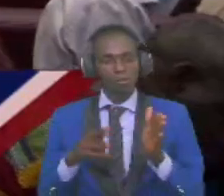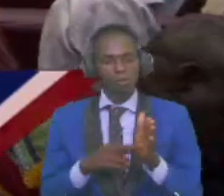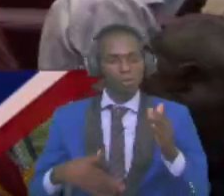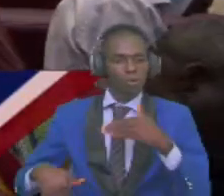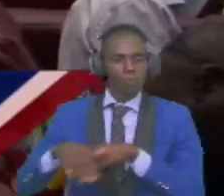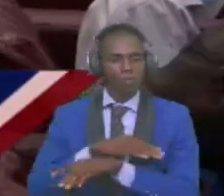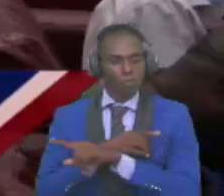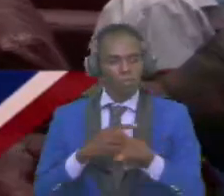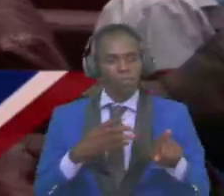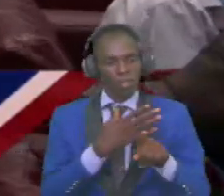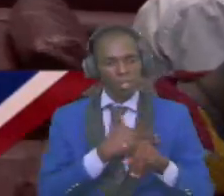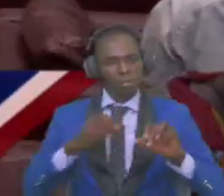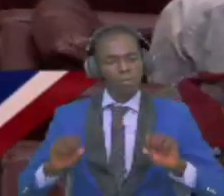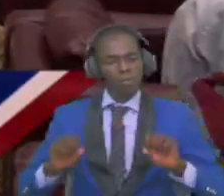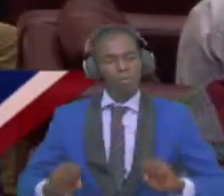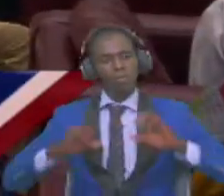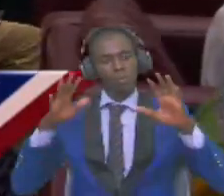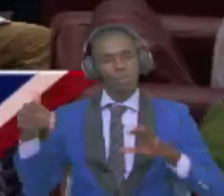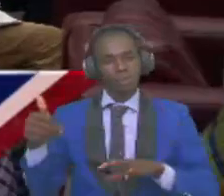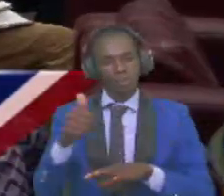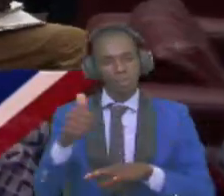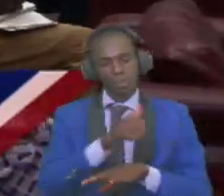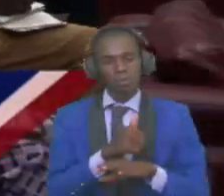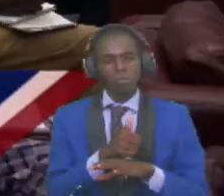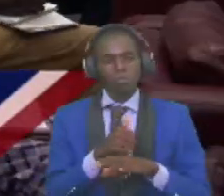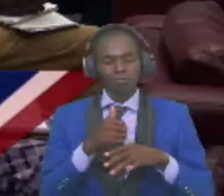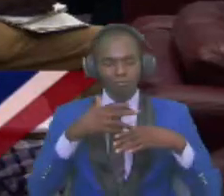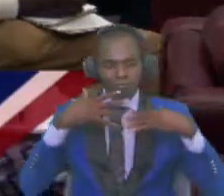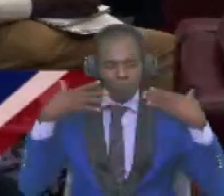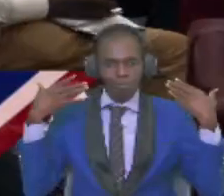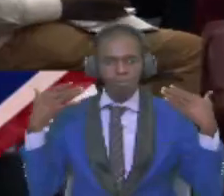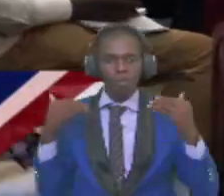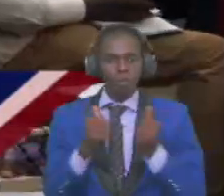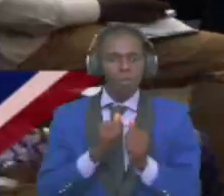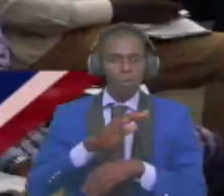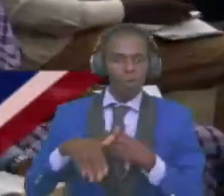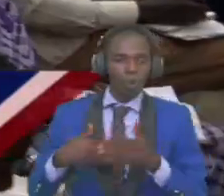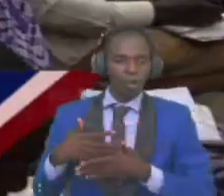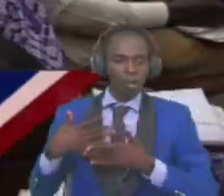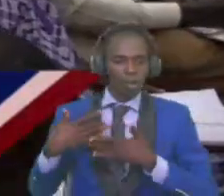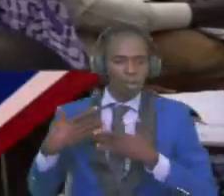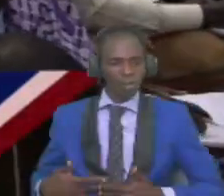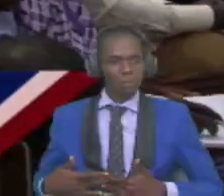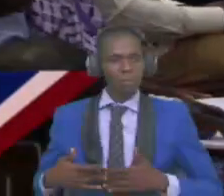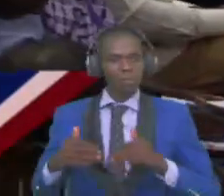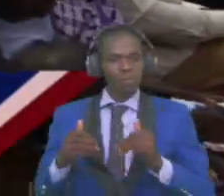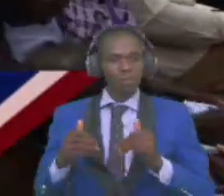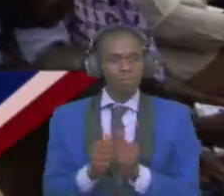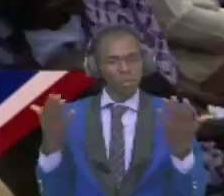différence volontairement de tout votre coeur sincèrement